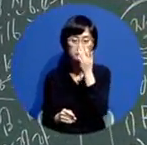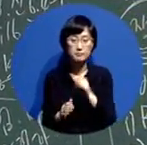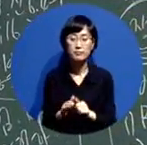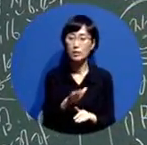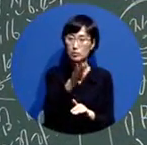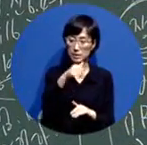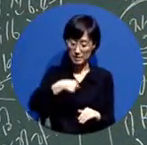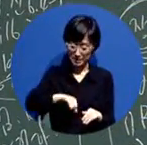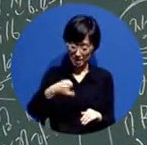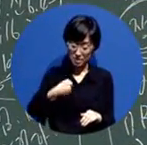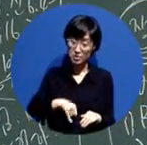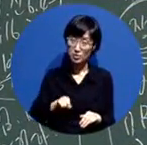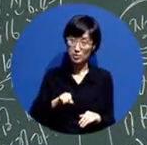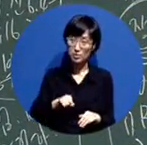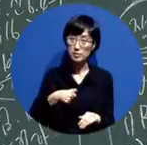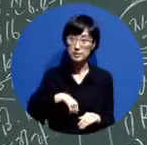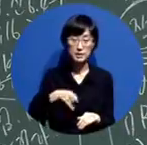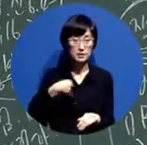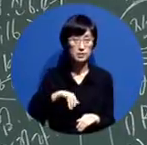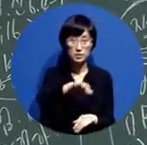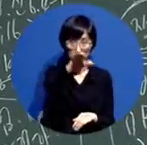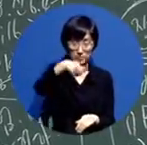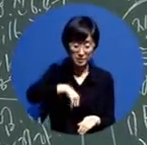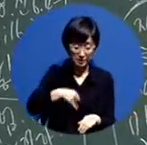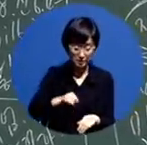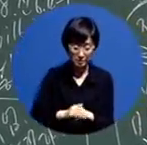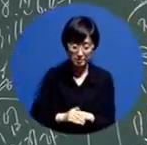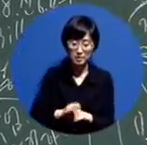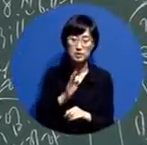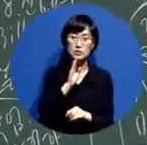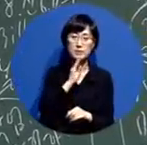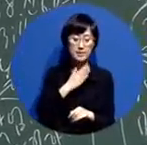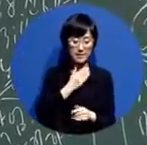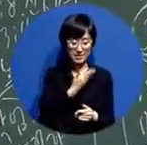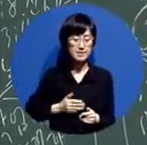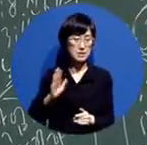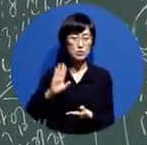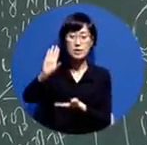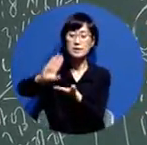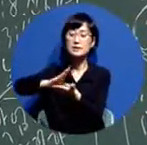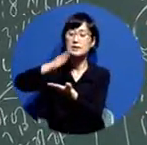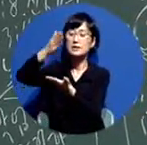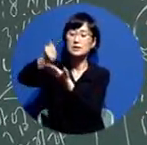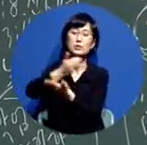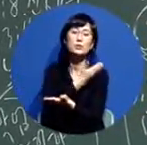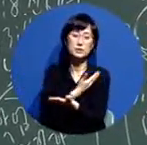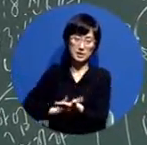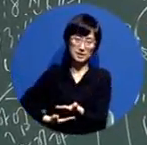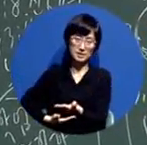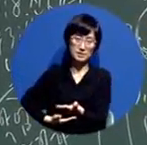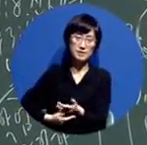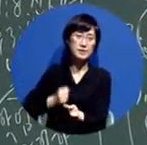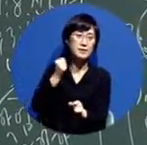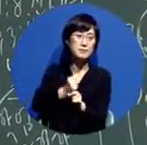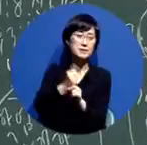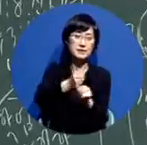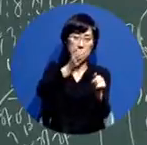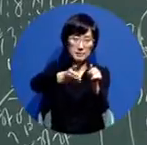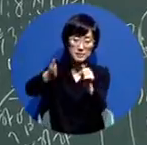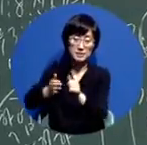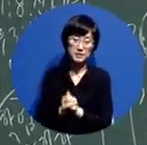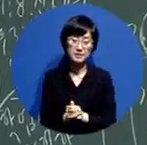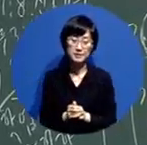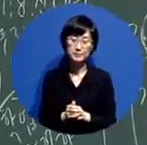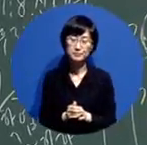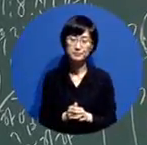우리자녀들을그리스도로제자로삼아야됩니다。 我们真的得让我们的儿女成为基督的门徒。 만약에못삼는게그